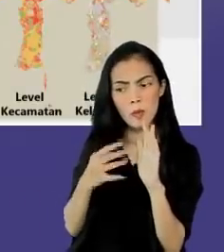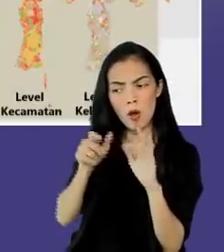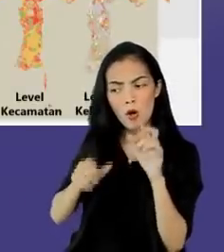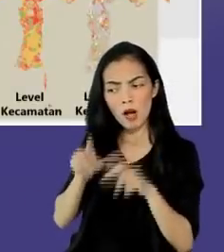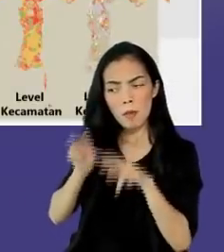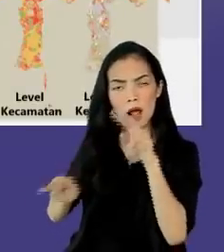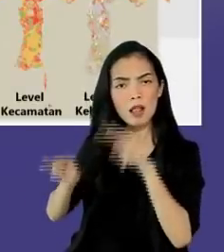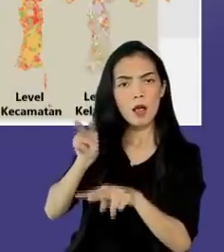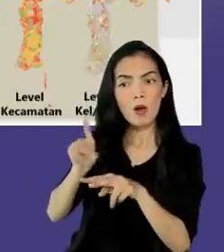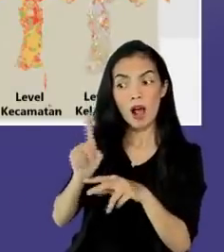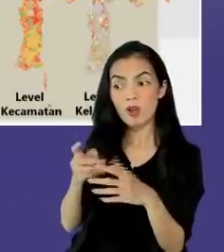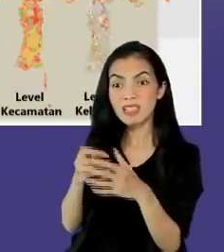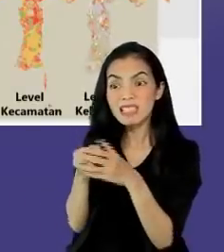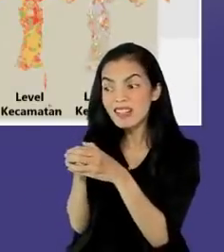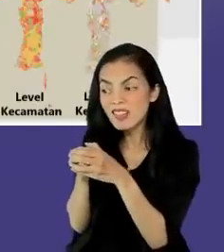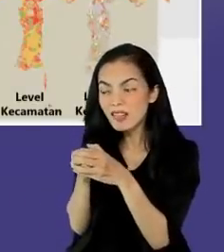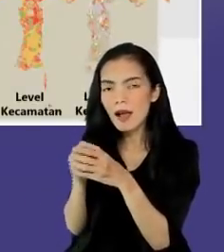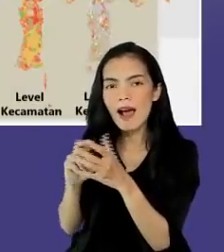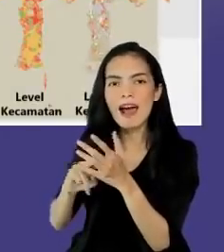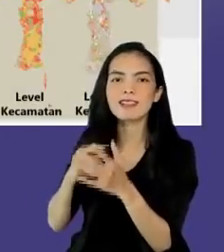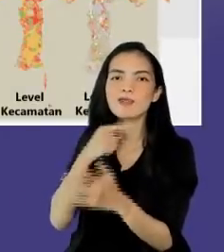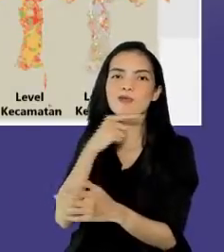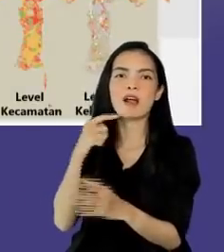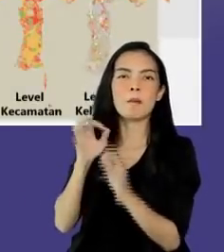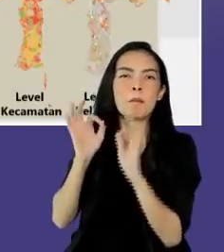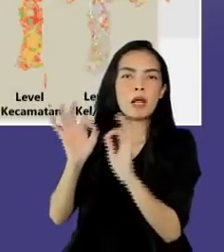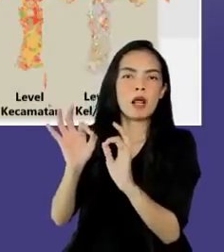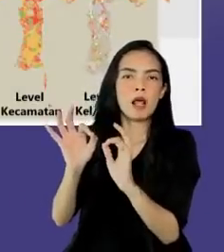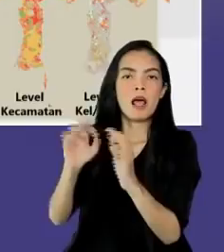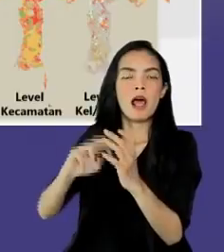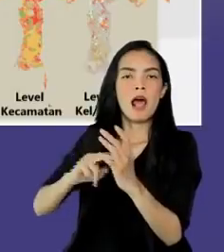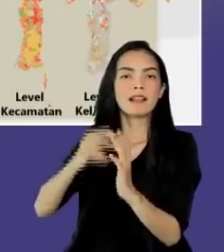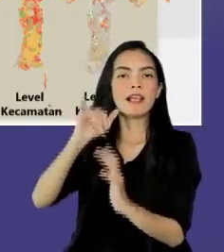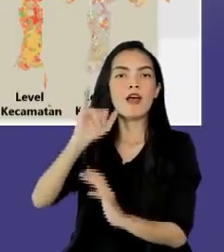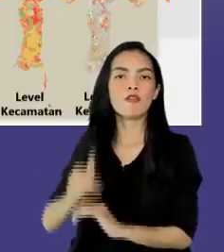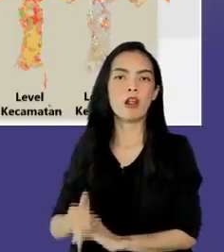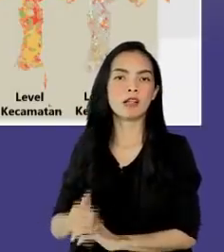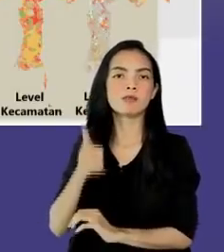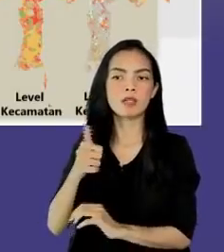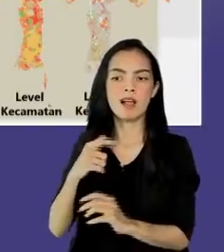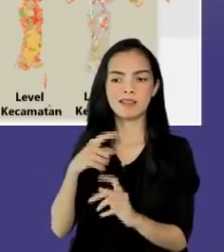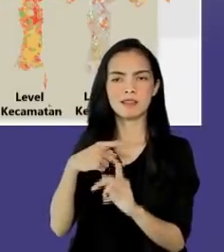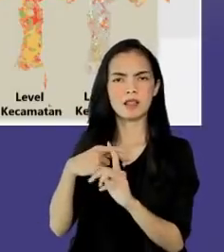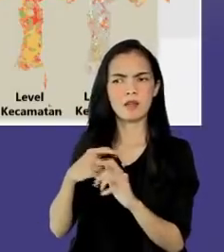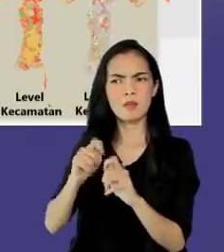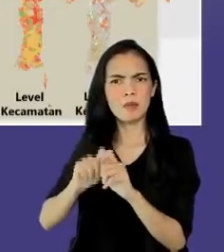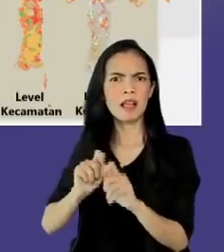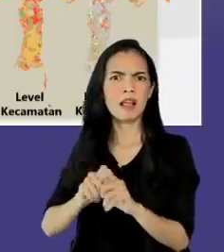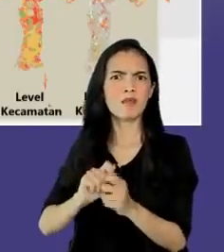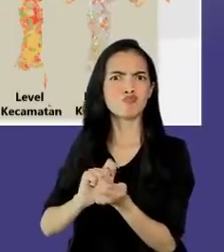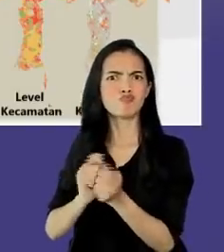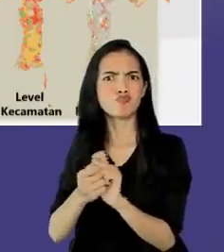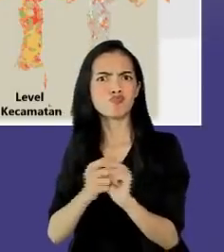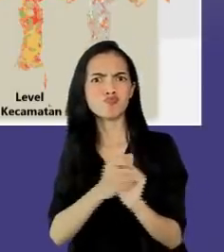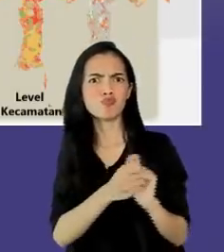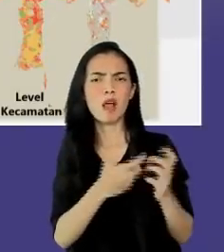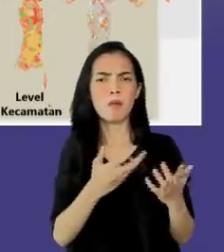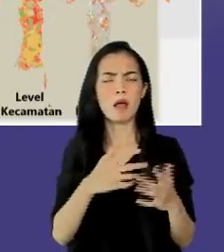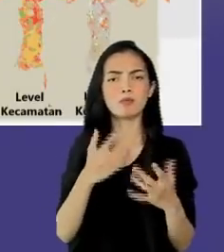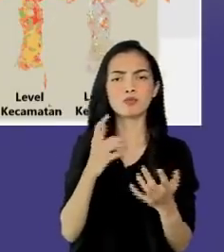kan mungkin presisinya masih kurang. Jadi lagi-lagi masih bisa kita evaluasi apa yang harus diimprove. Apakah ternyata jumlah